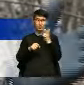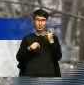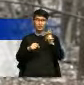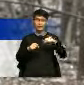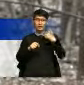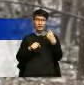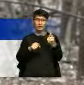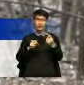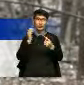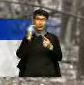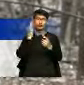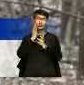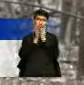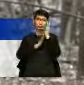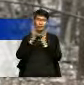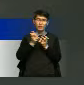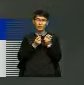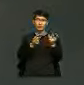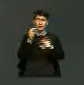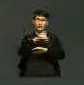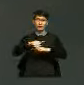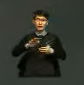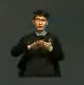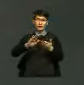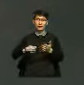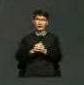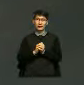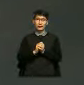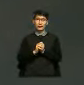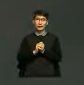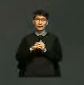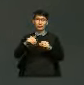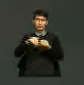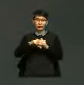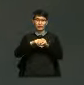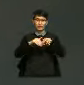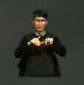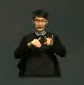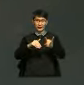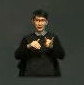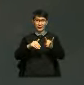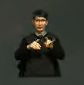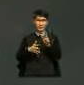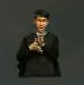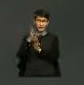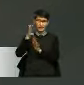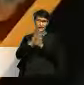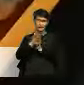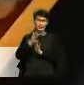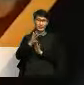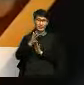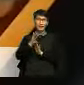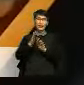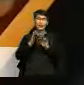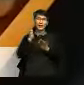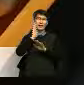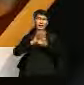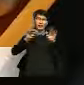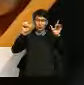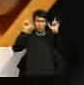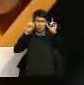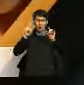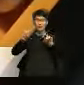다음에 다시 광릉숲에 다시 방사를 할 예정입니다. 문화재청은 1968년에 장수하늘소를